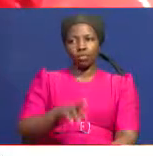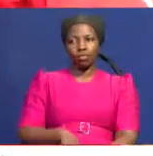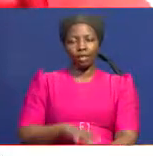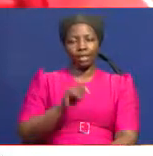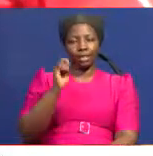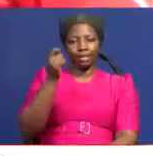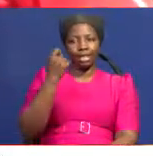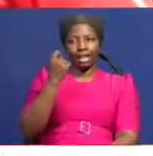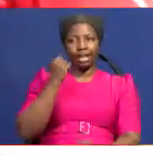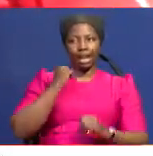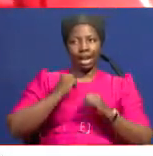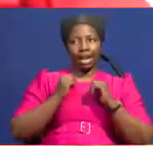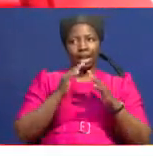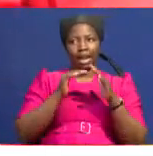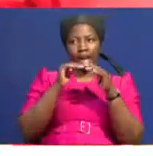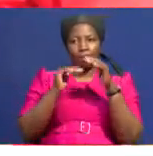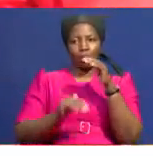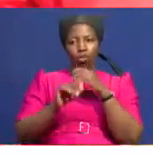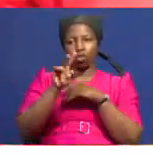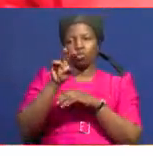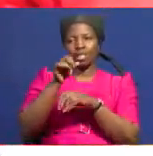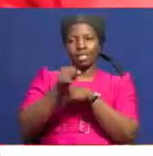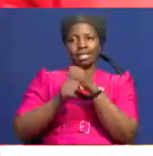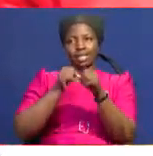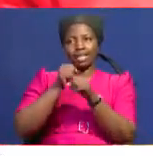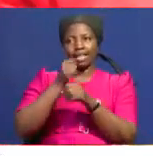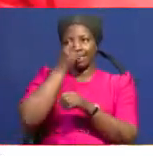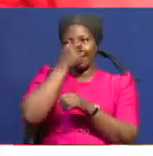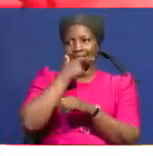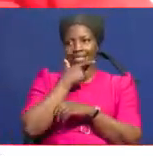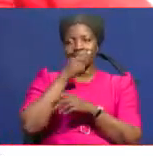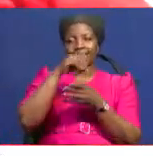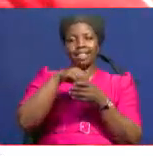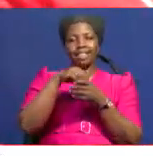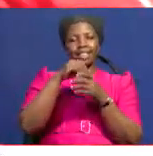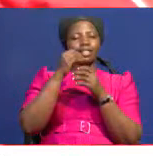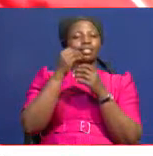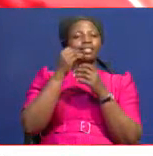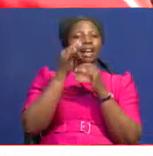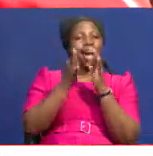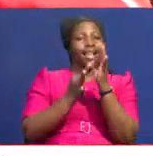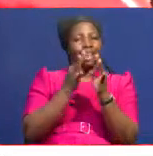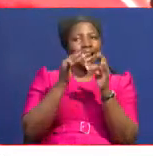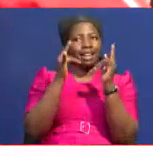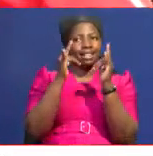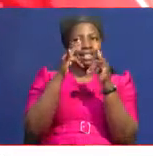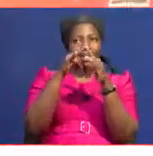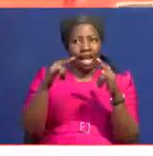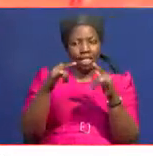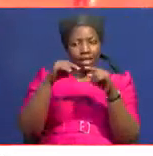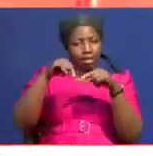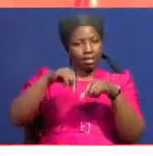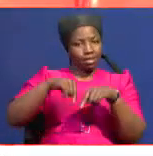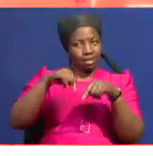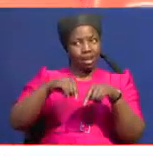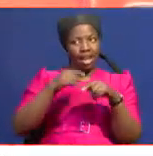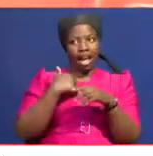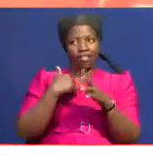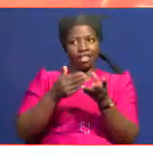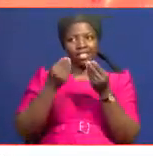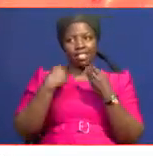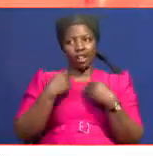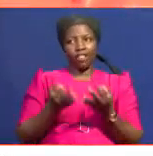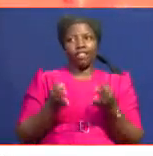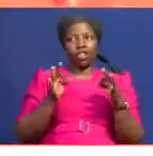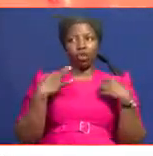Timu ya Kenya wanariadha wasiozidi umri wa miaka 20 ambaye iko kambini uwanjani Kasarani kwa sasa ilipokea sare zao rasmi kabla safari yao